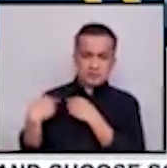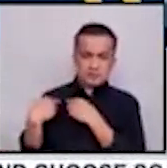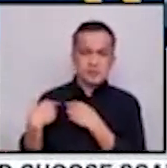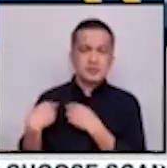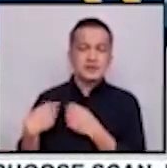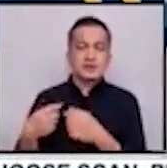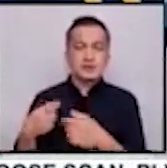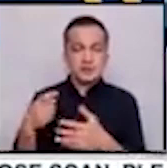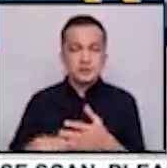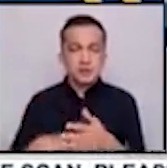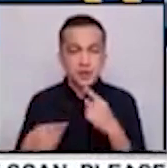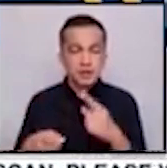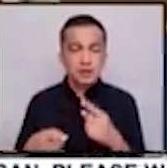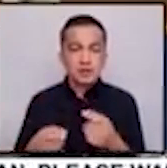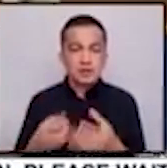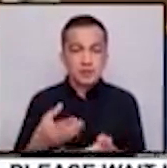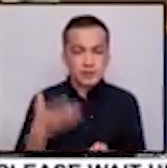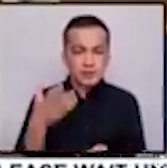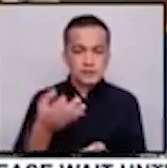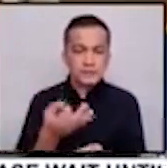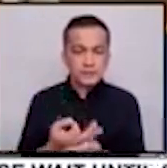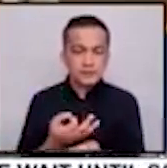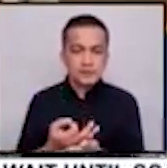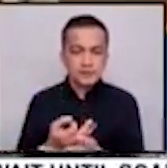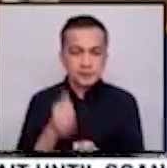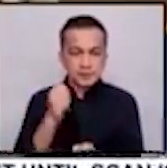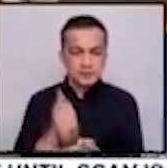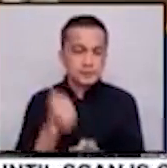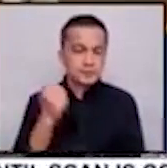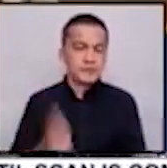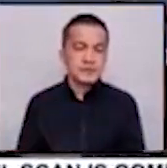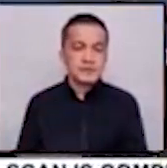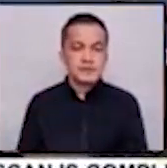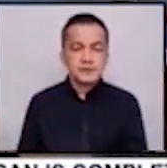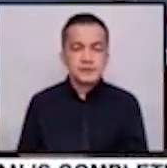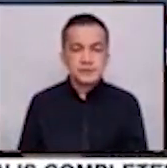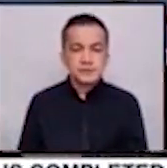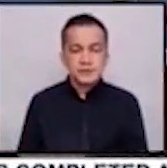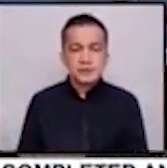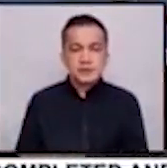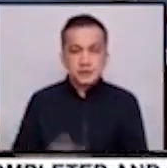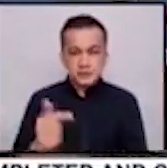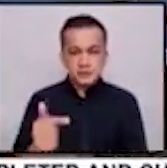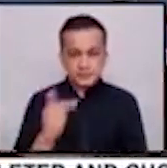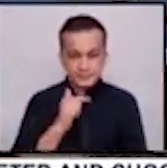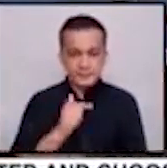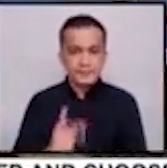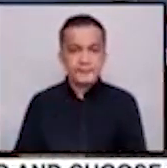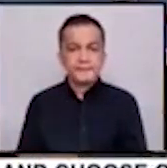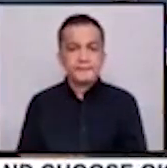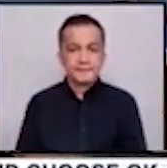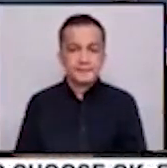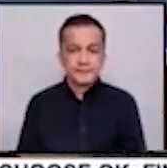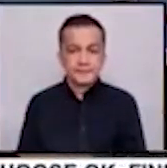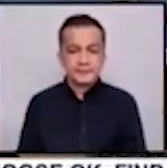fund sakaling maisabatas. Mela Lesmoras para sa Morning Show ng Bayan, Rise and Shine, Pilipinas!